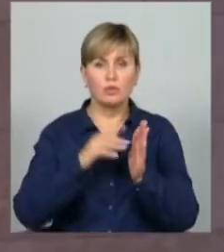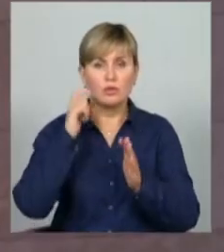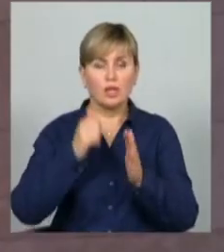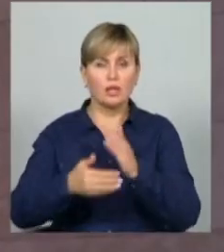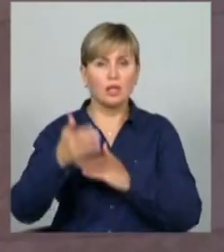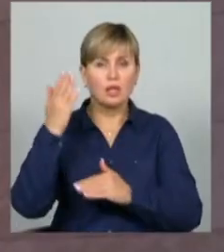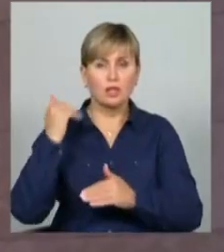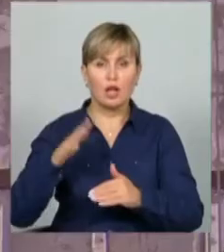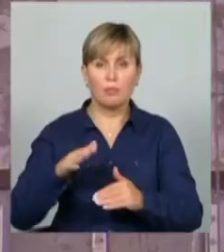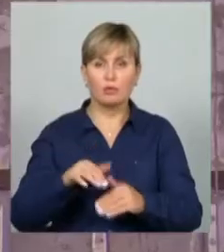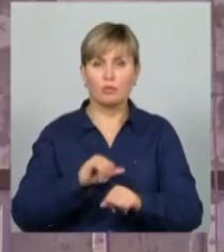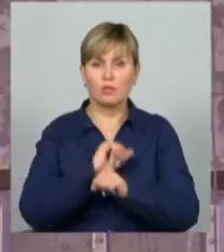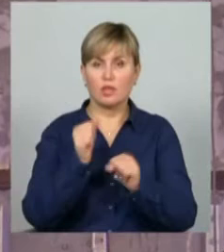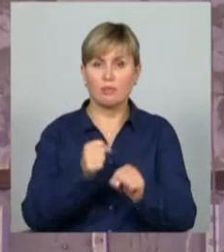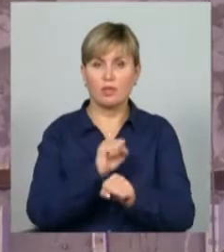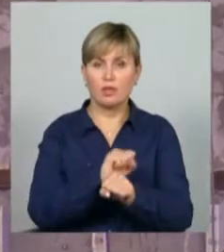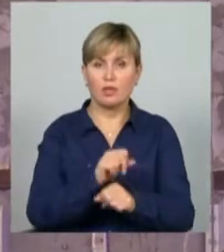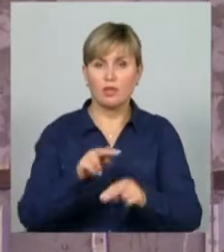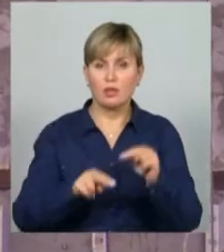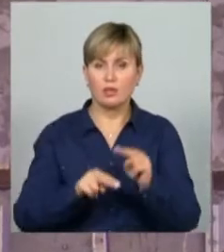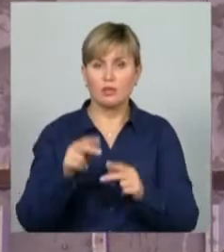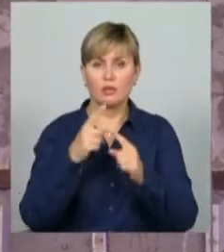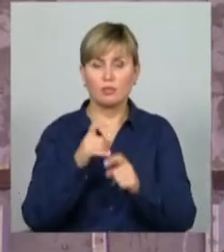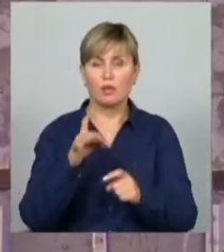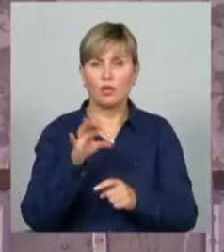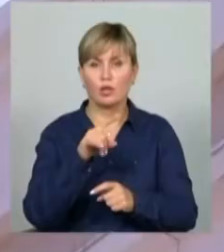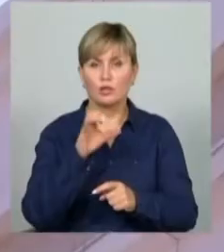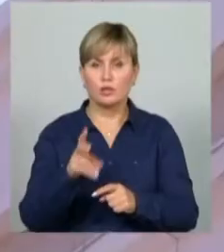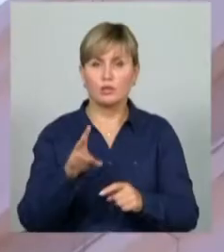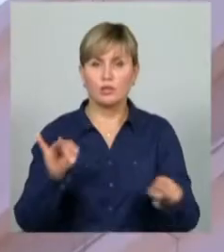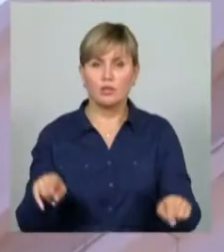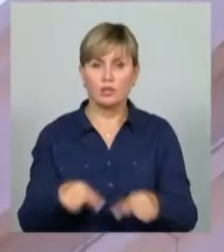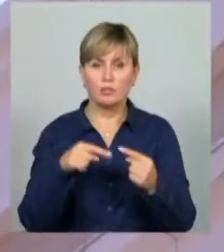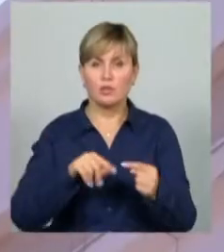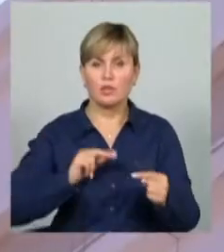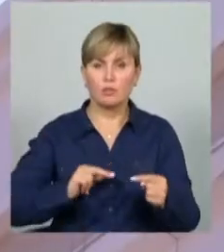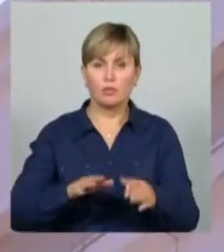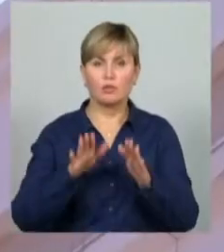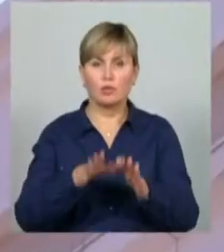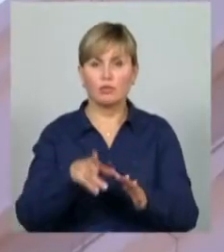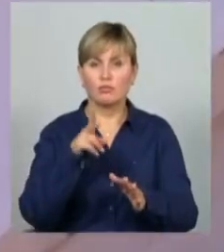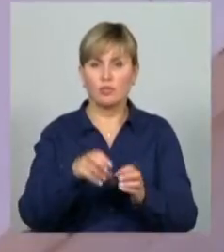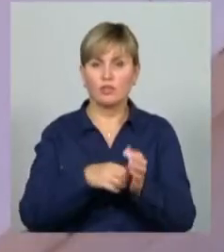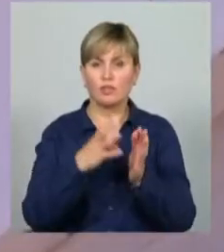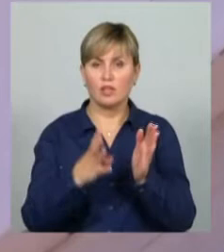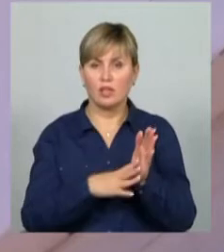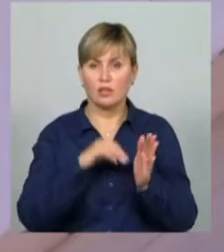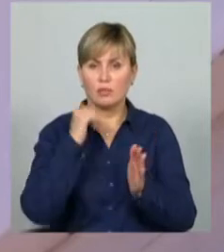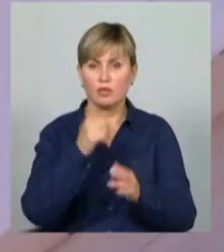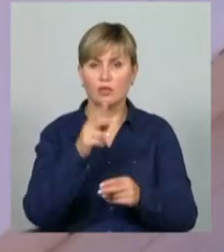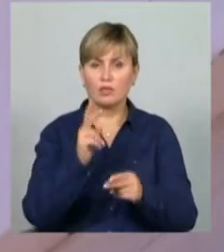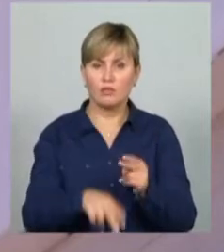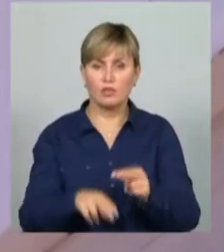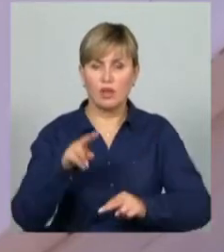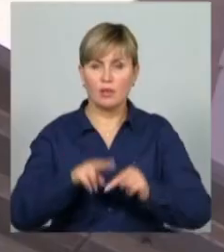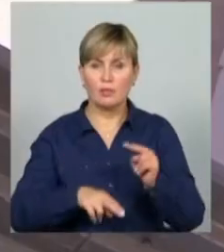назад. Затем объект заморозили. Его застройщика объявили в розыск. И возобновили здесь работы лишь в 2019-м. Завершение